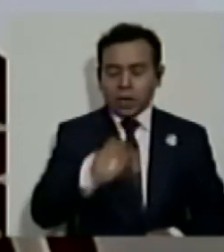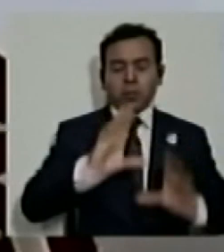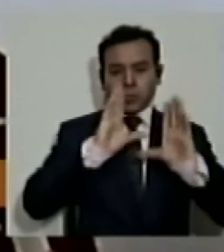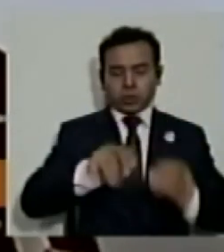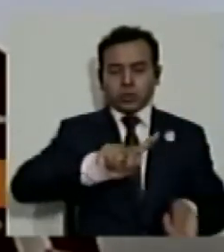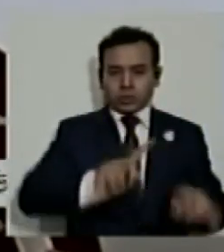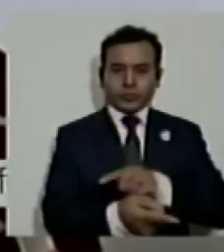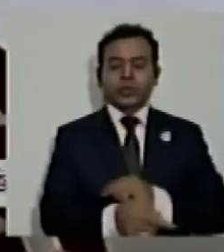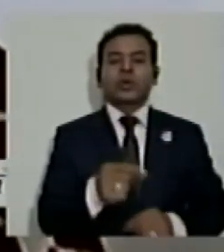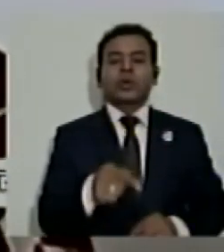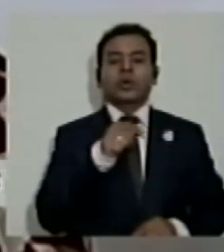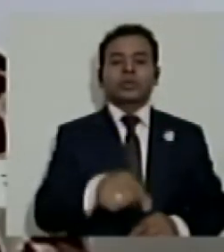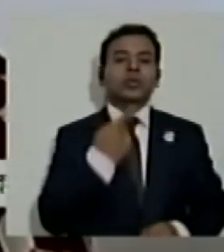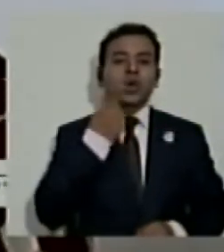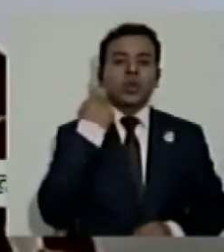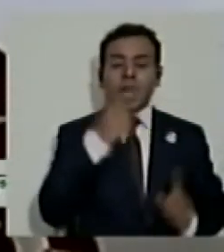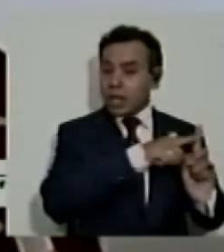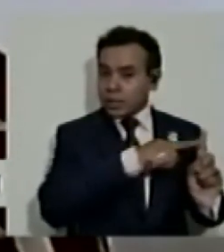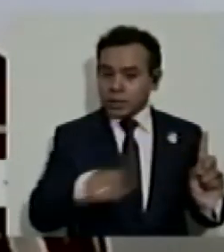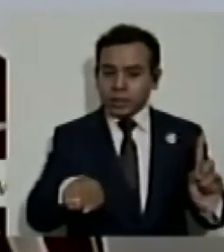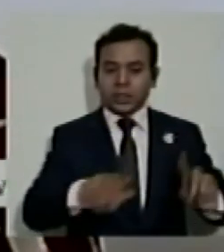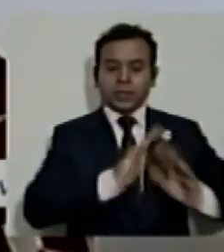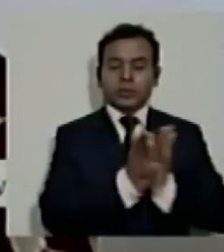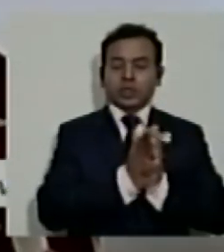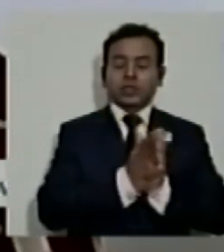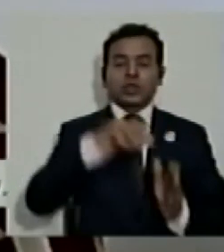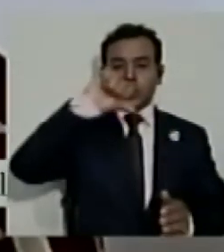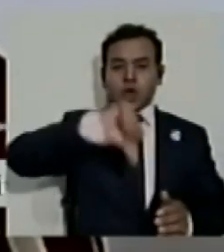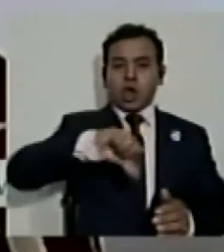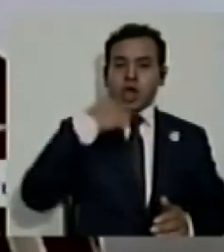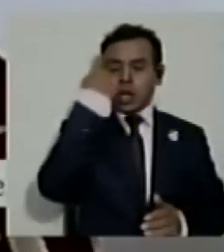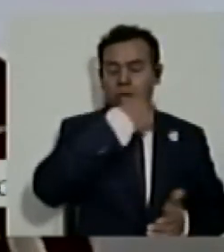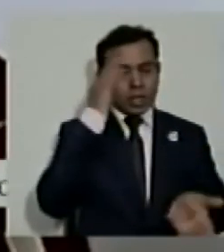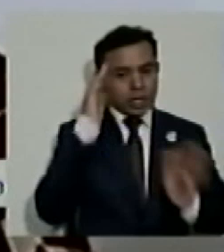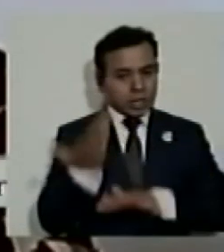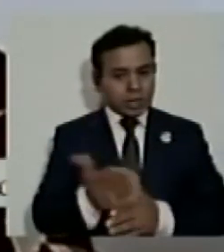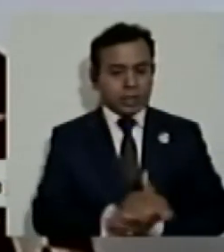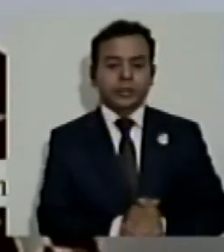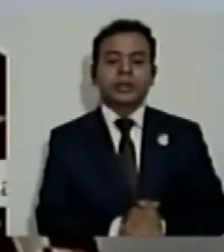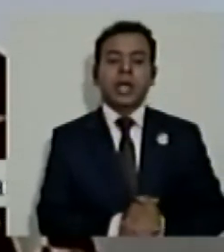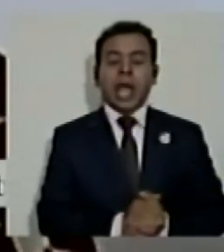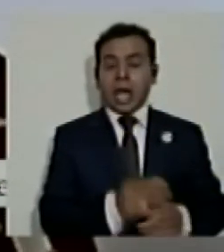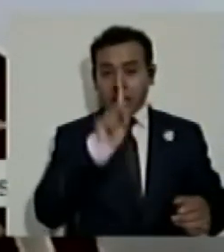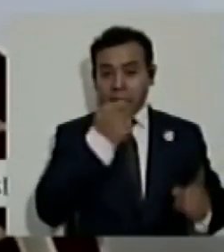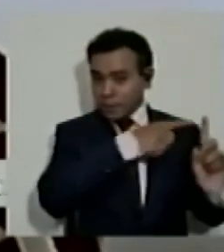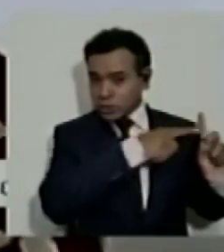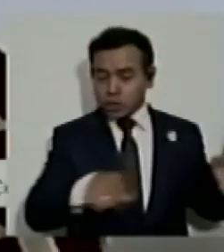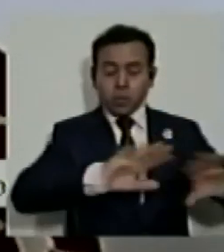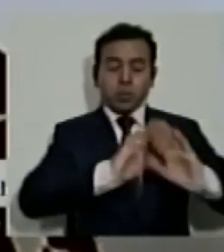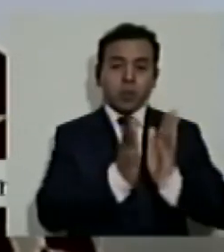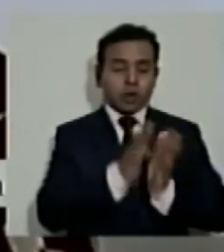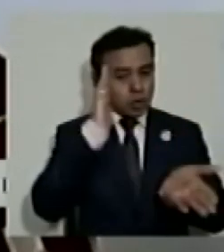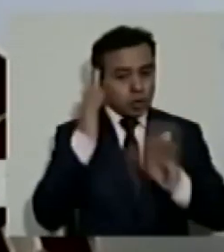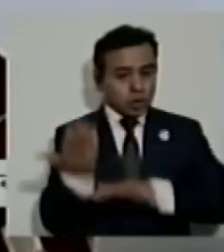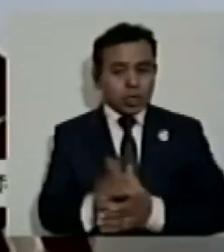306, যা এযাবৎকালে সংক্রমণের সংখ্যা 2134, সর্বমোট মৃত্যুর সংখ্যা 9,